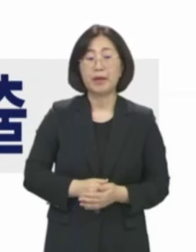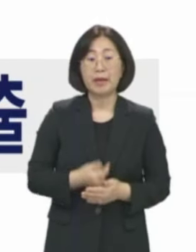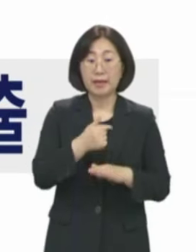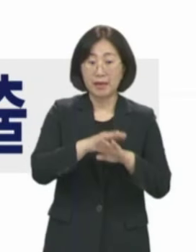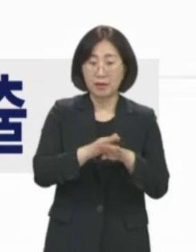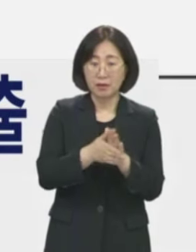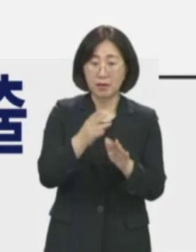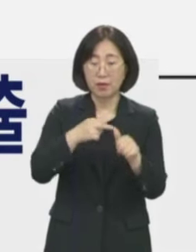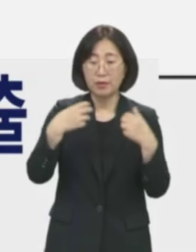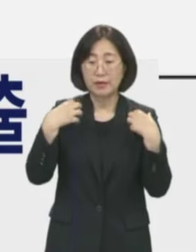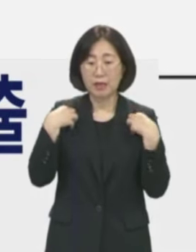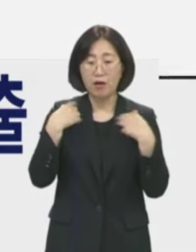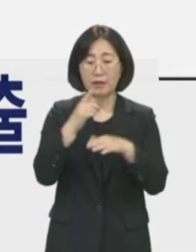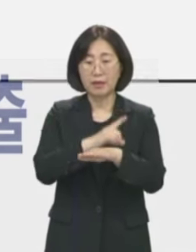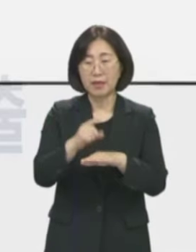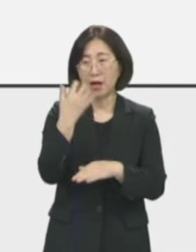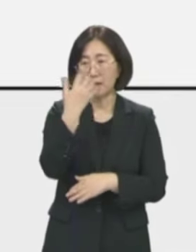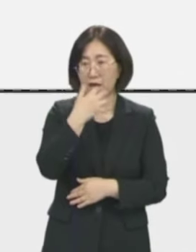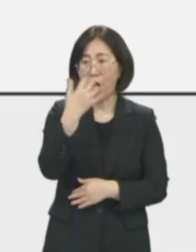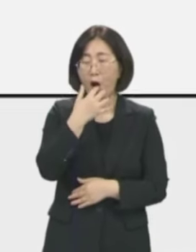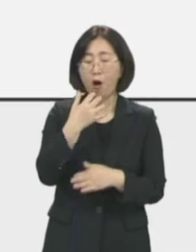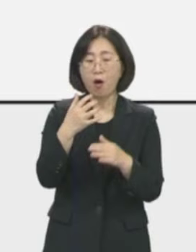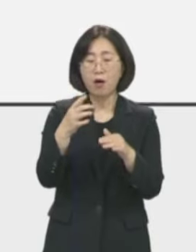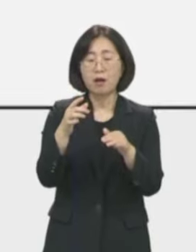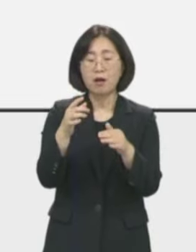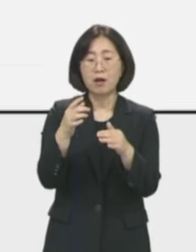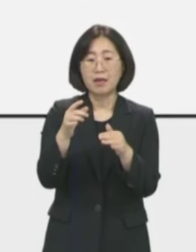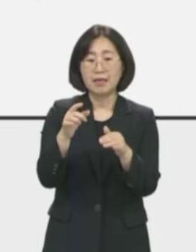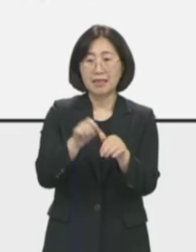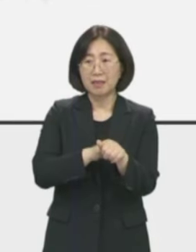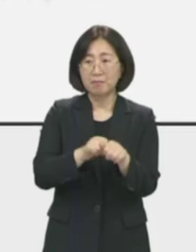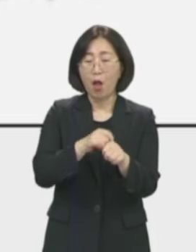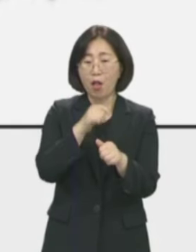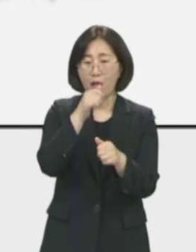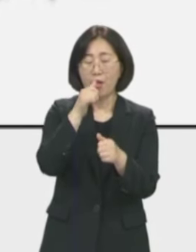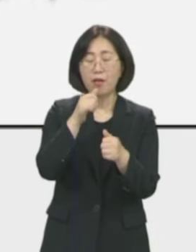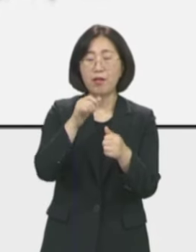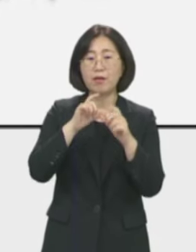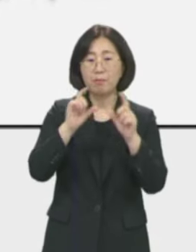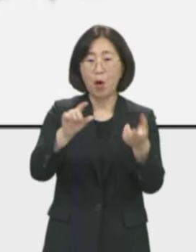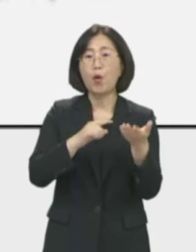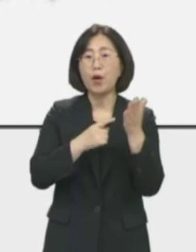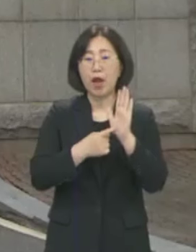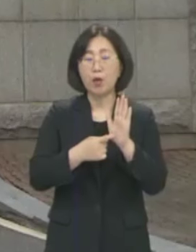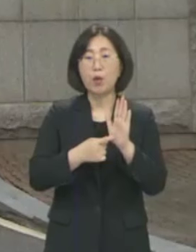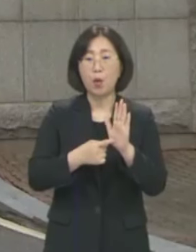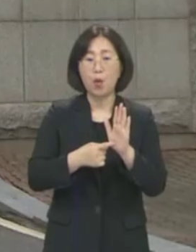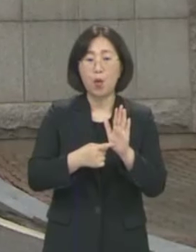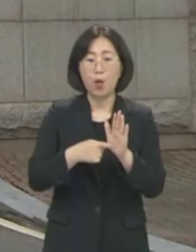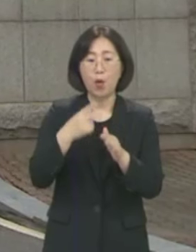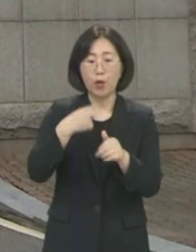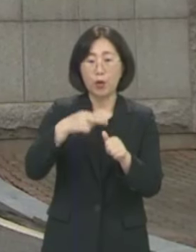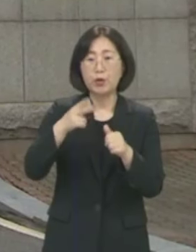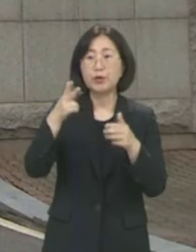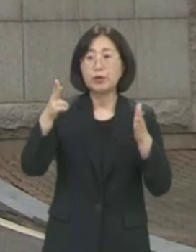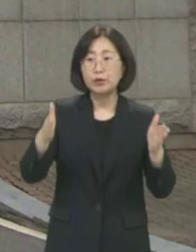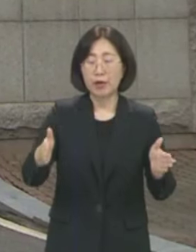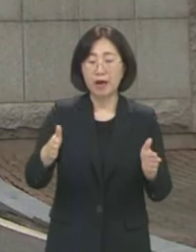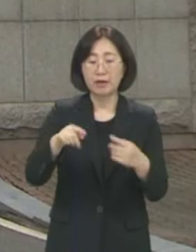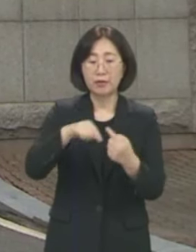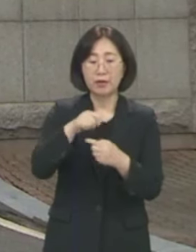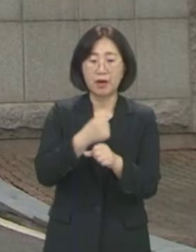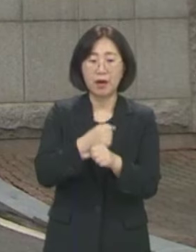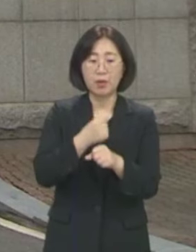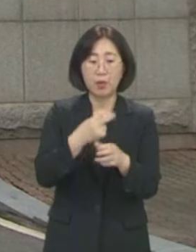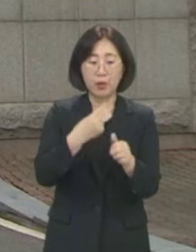대전시 교육청은 디지털 성범죄 특별주의보를 발령하고 다음 달 6일까지 특별 교육주간 운영에 나섰으며